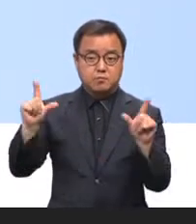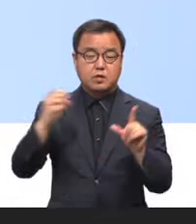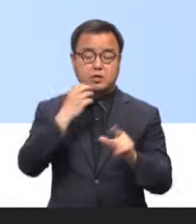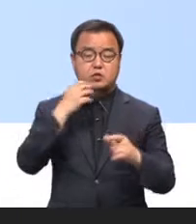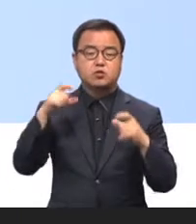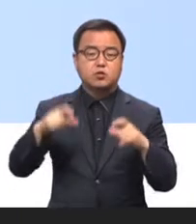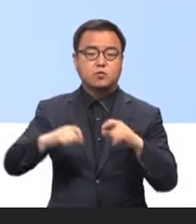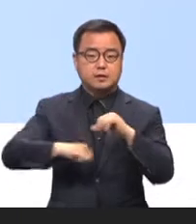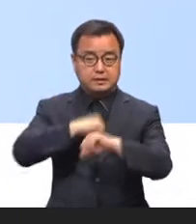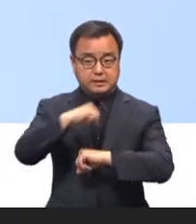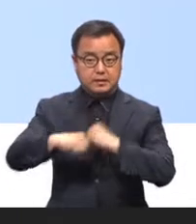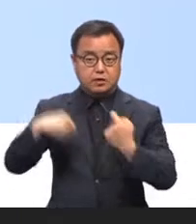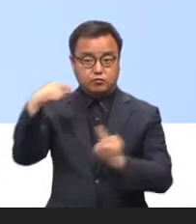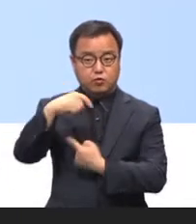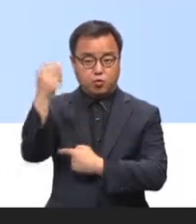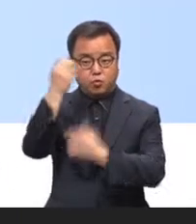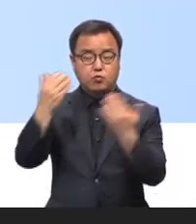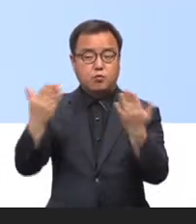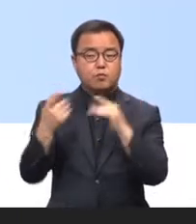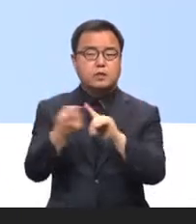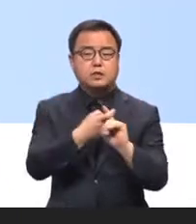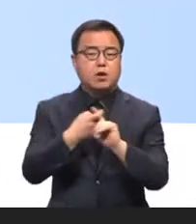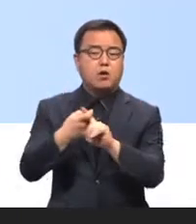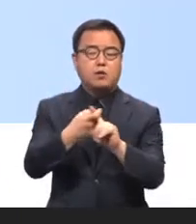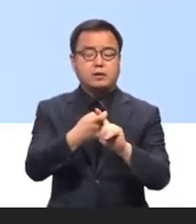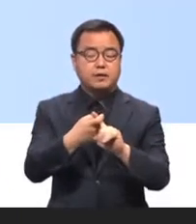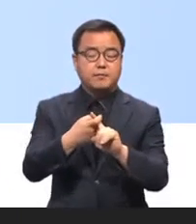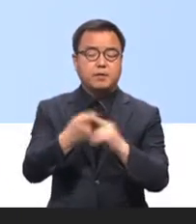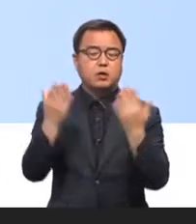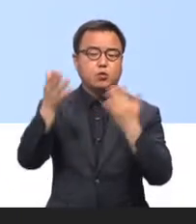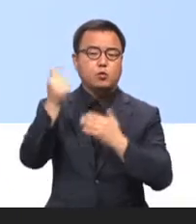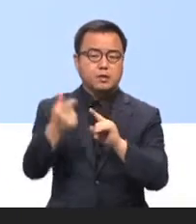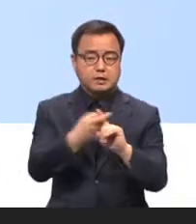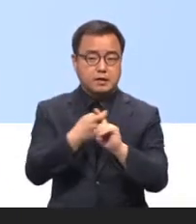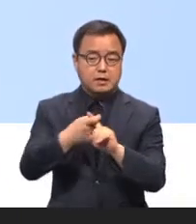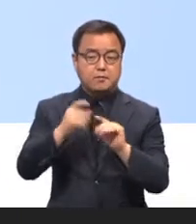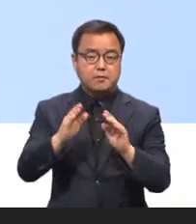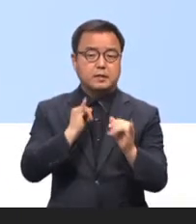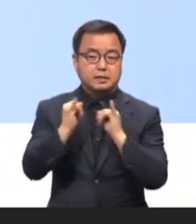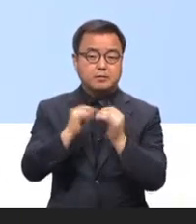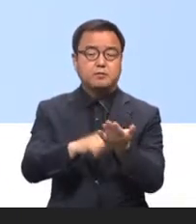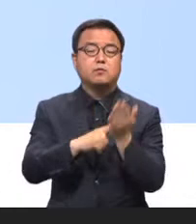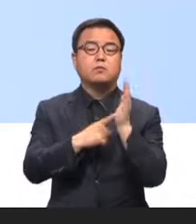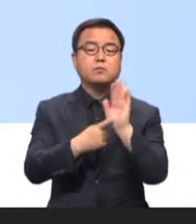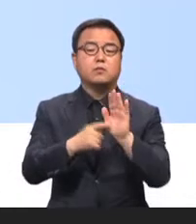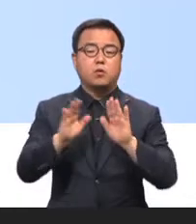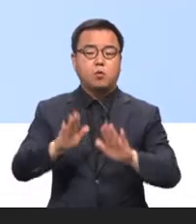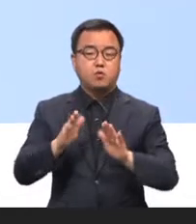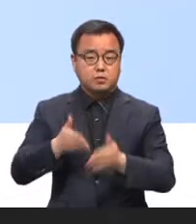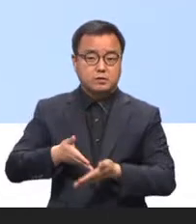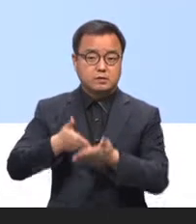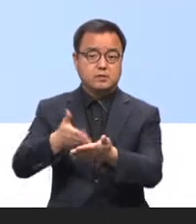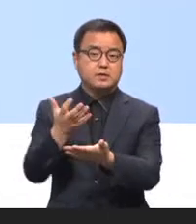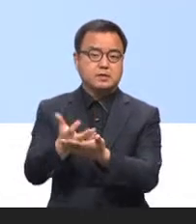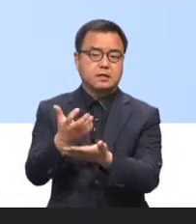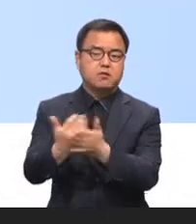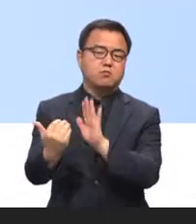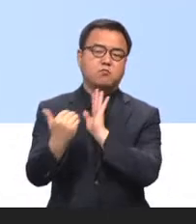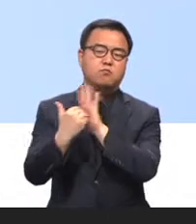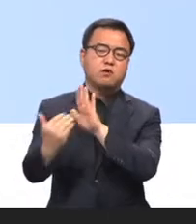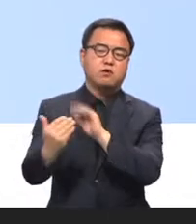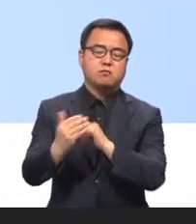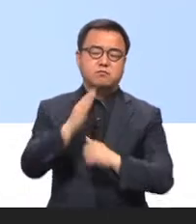연합회가 기자회견을 갖고 오늘까지 제출할 해야되는 자체평가 보고서 제출을 거부 했구요